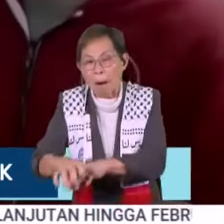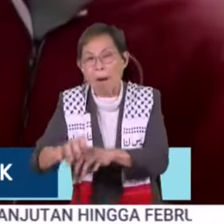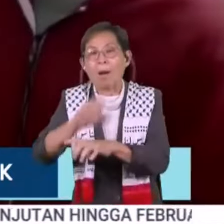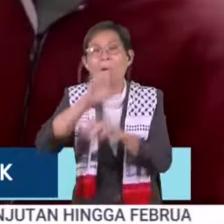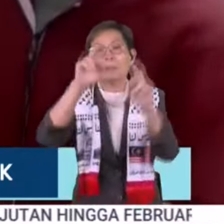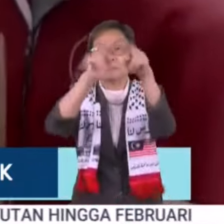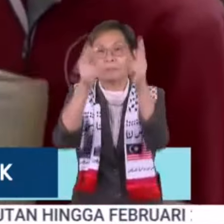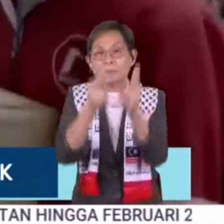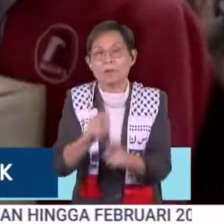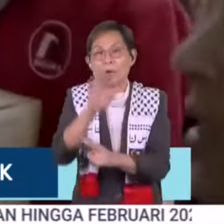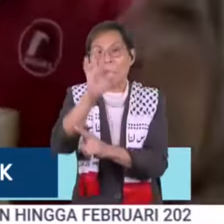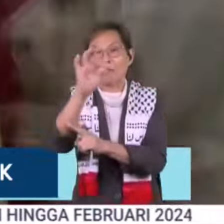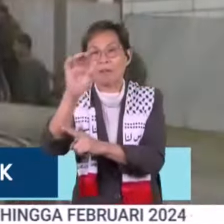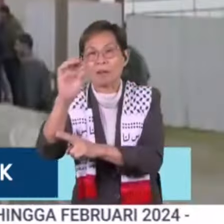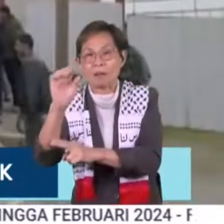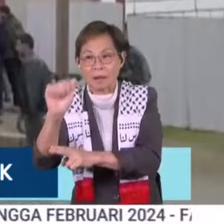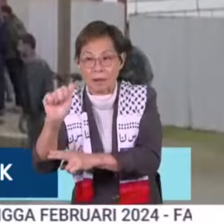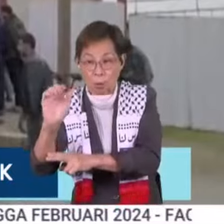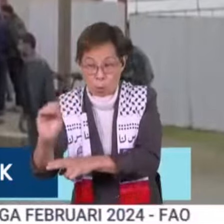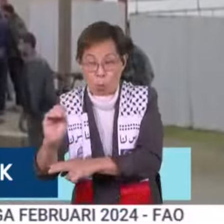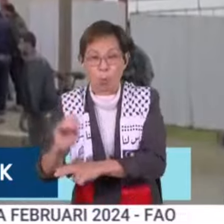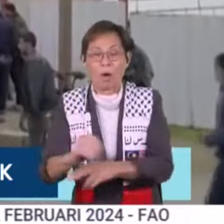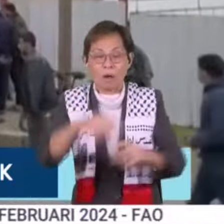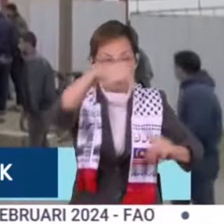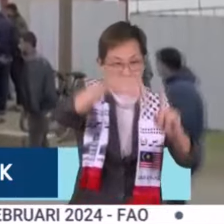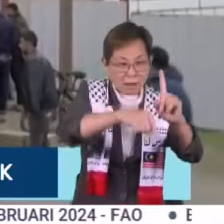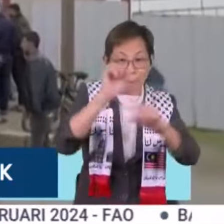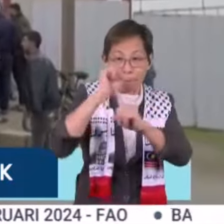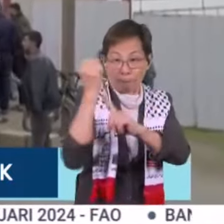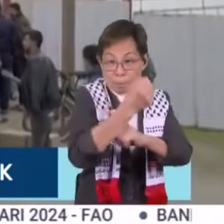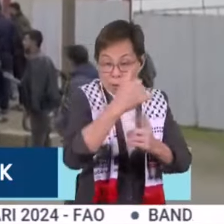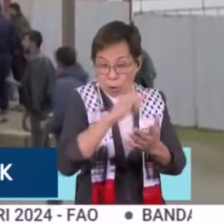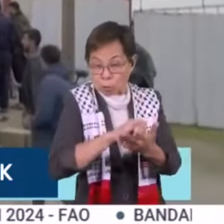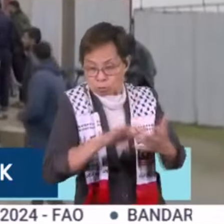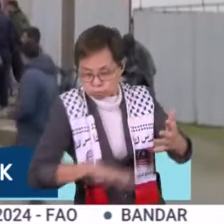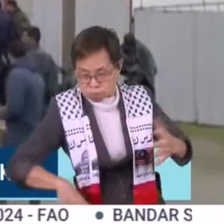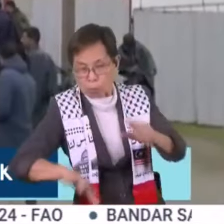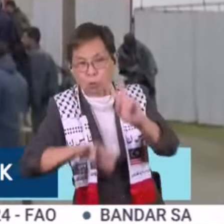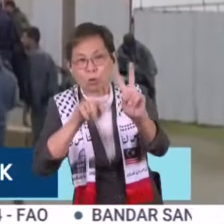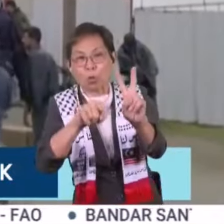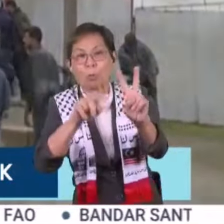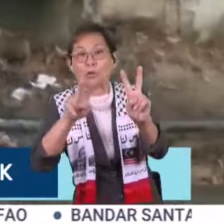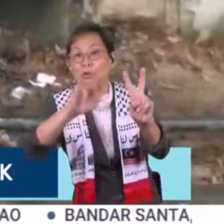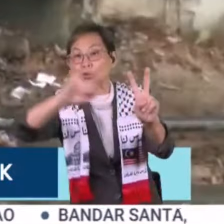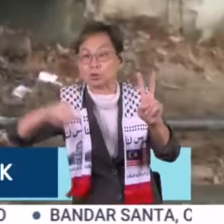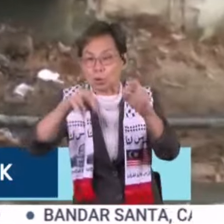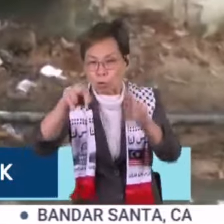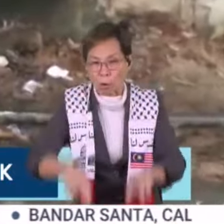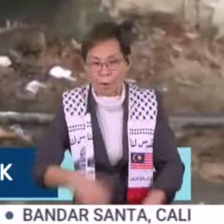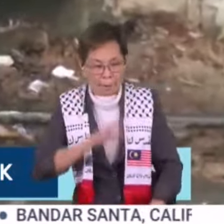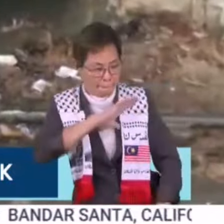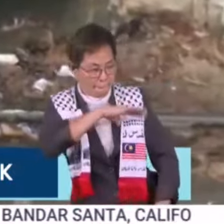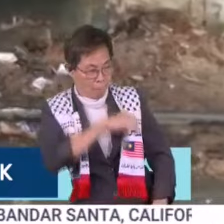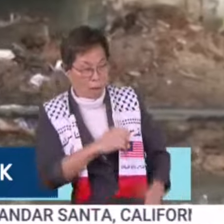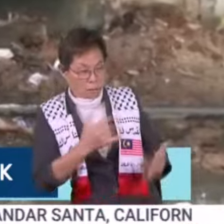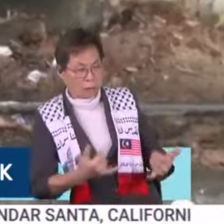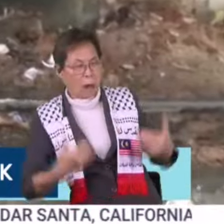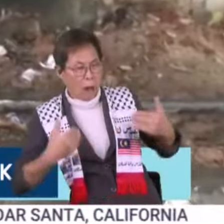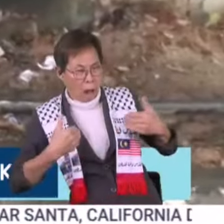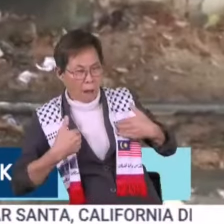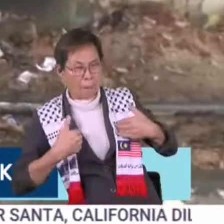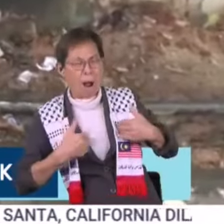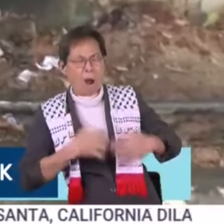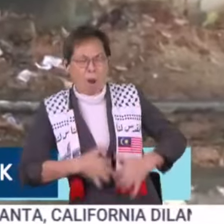Bangsa Bersatu FAO. Berdasarkan data pertubuhan tersebut, kira-kira 2.2 juta rakyat Palestin kini